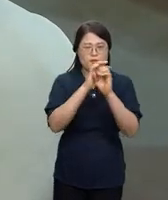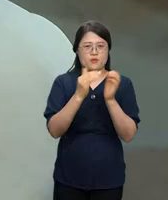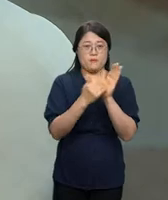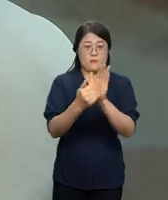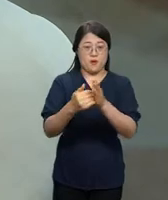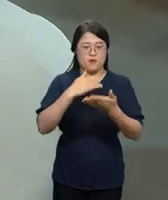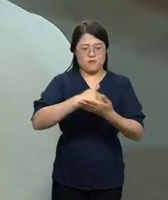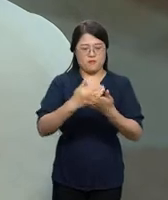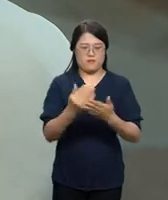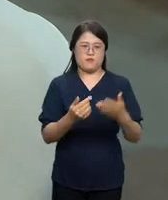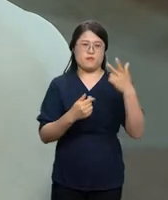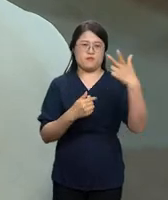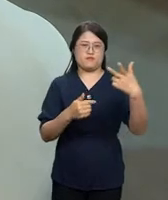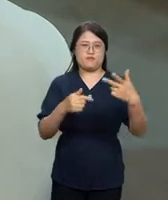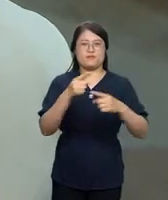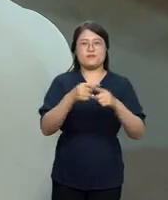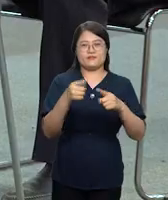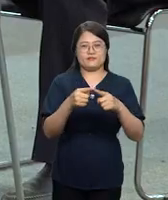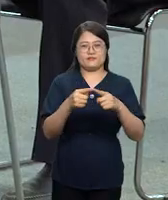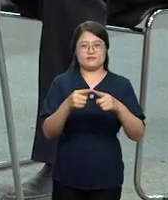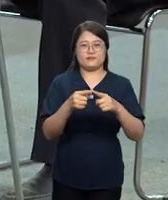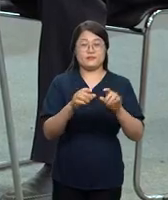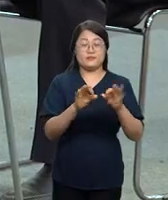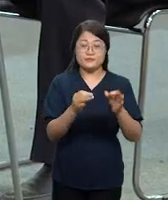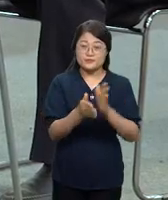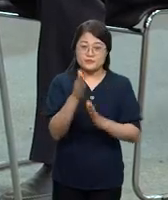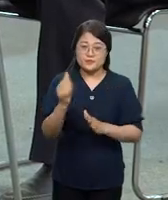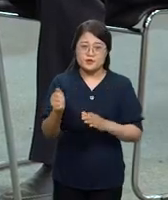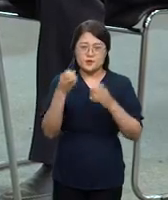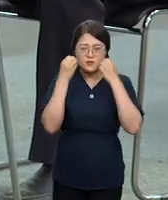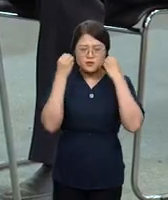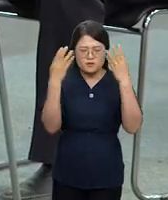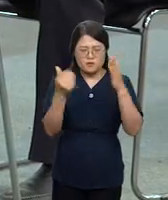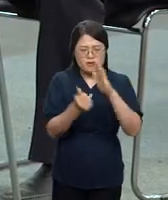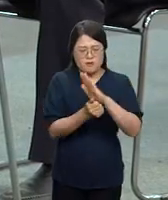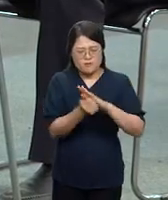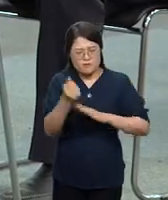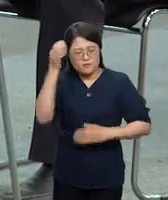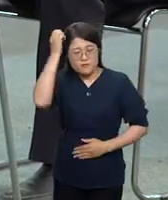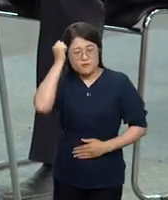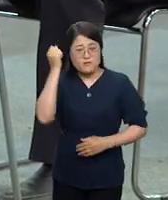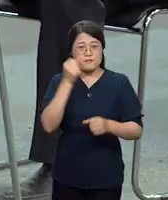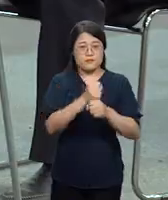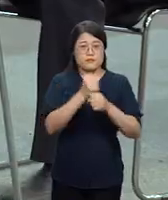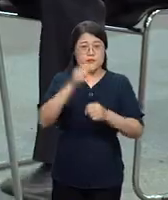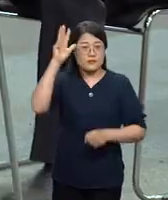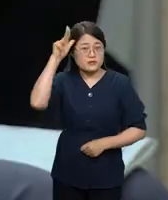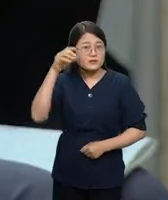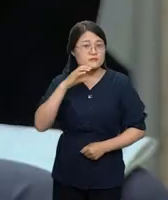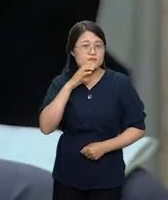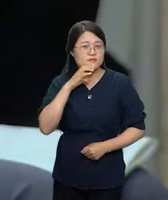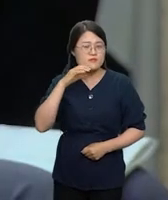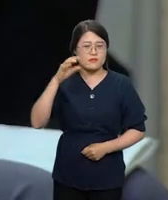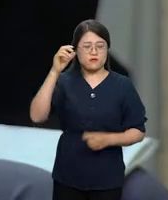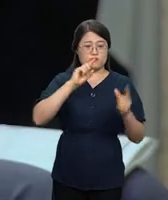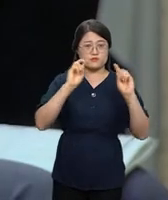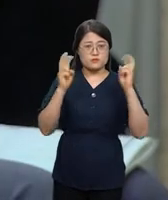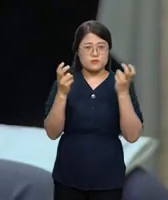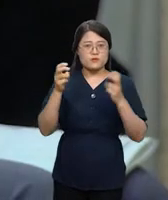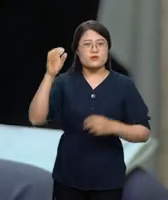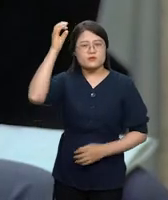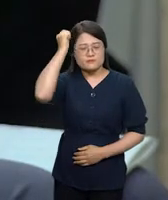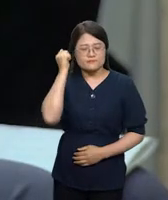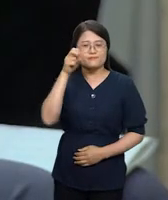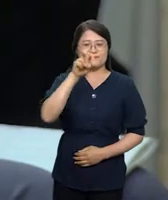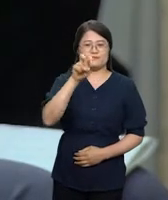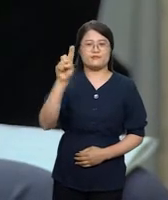등 7개 분야를 평가했는데요. 김상돈 시장은 새로운 희망의 기억을 만드는 치맥카페 기억마루라는 주제로